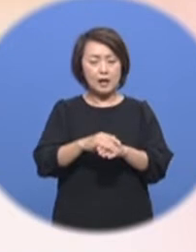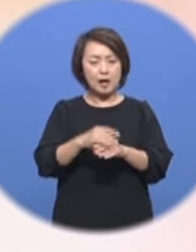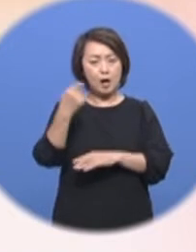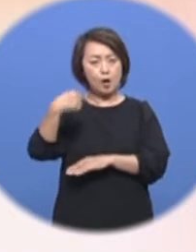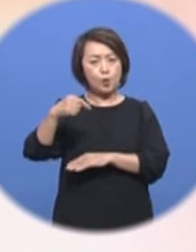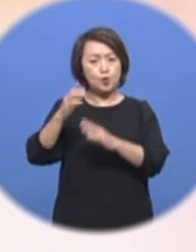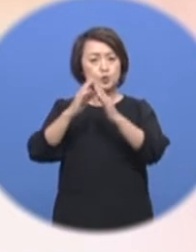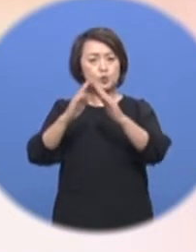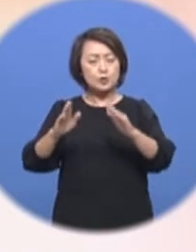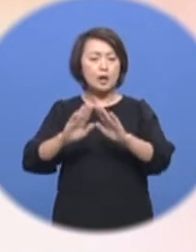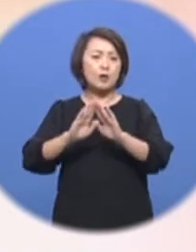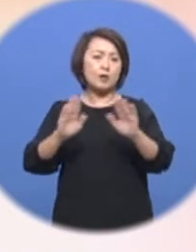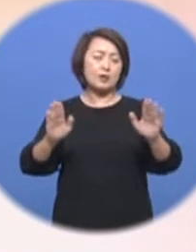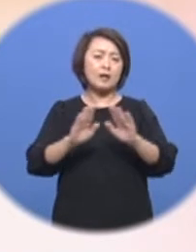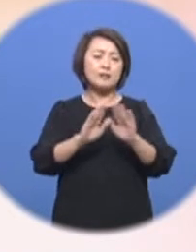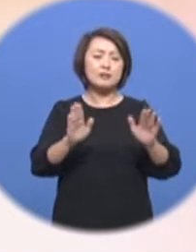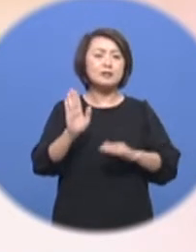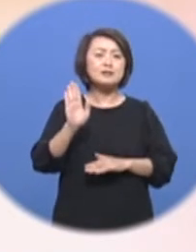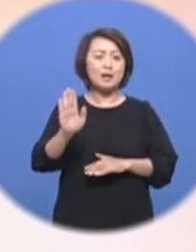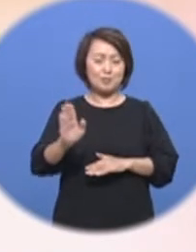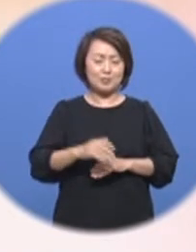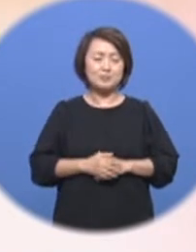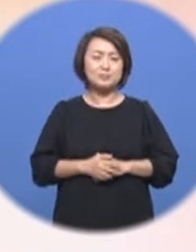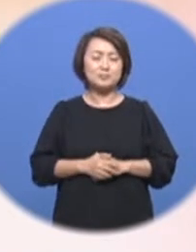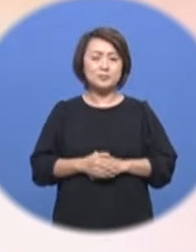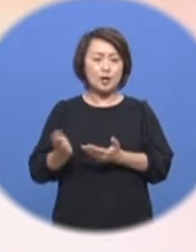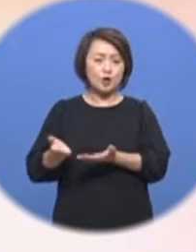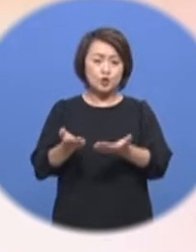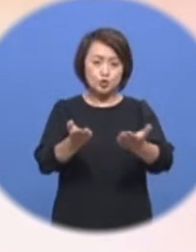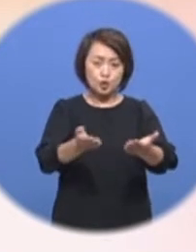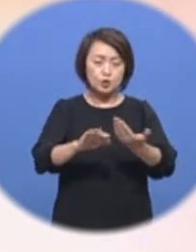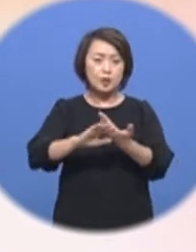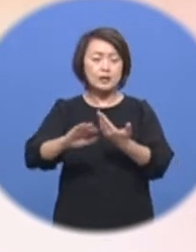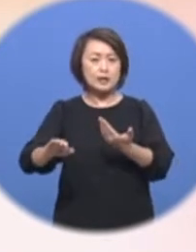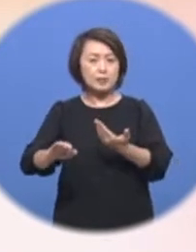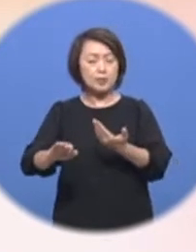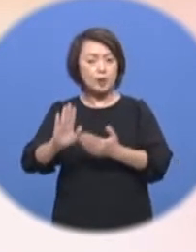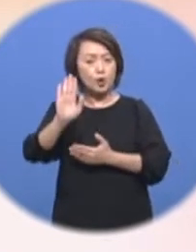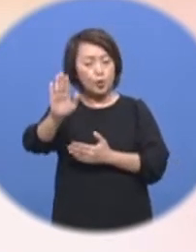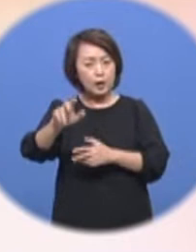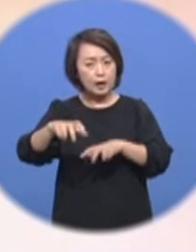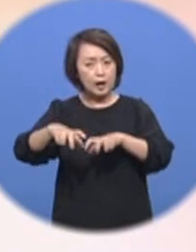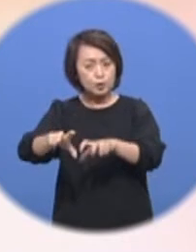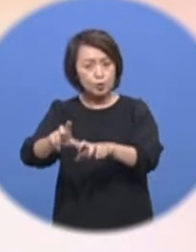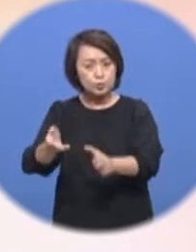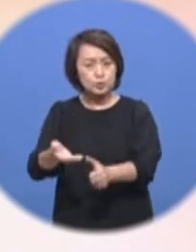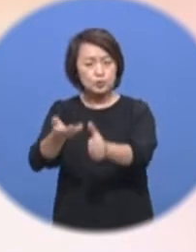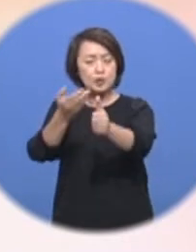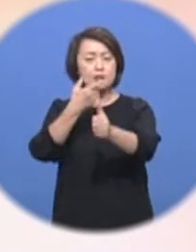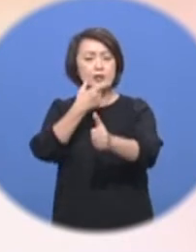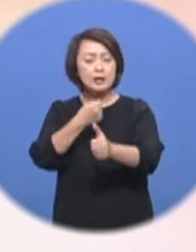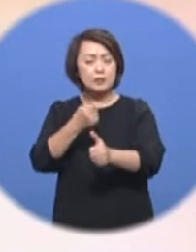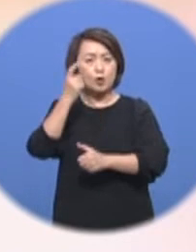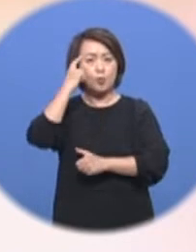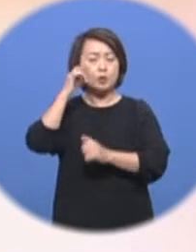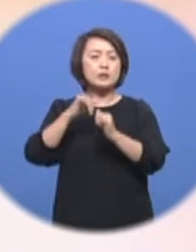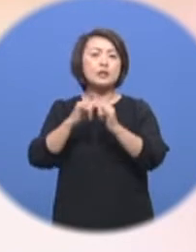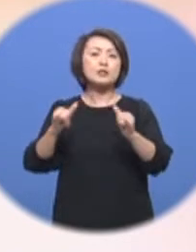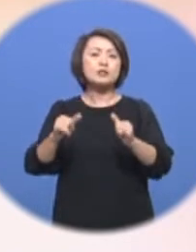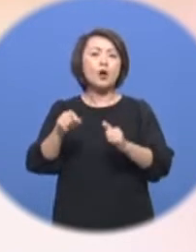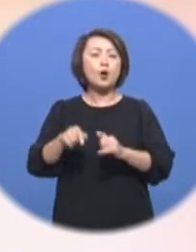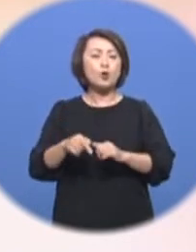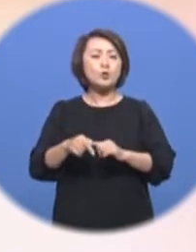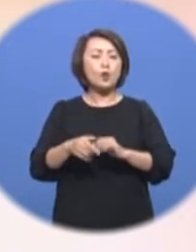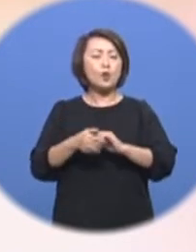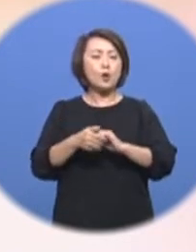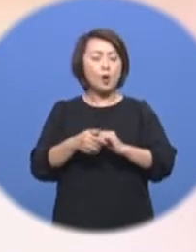開催しているんですが、譲渡に限らずこれから動物を飼おうと思われている方もぜひこの講習会